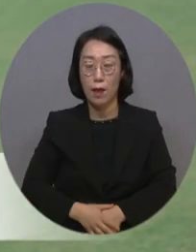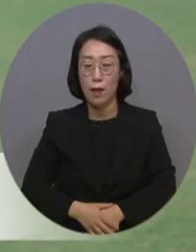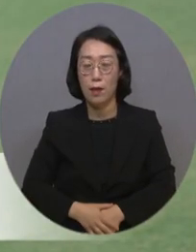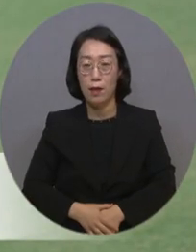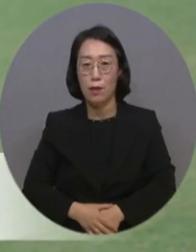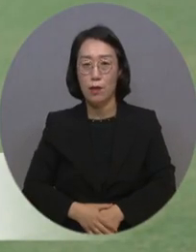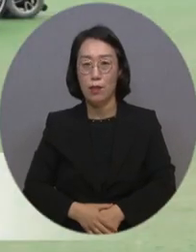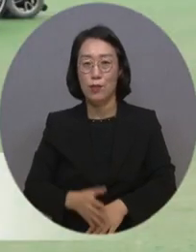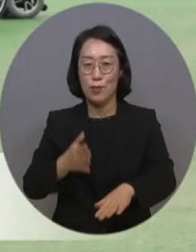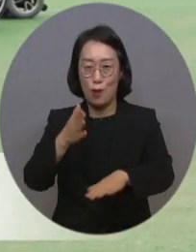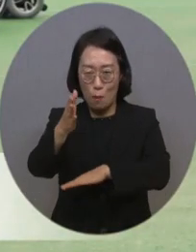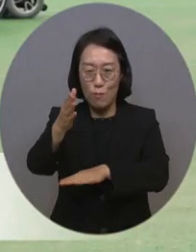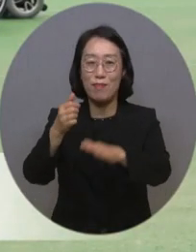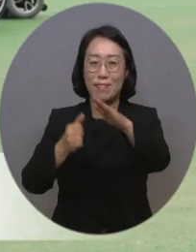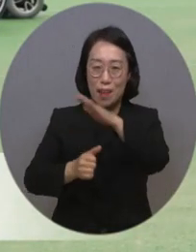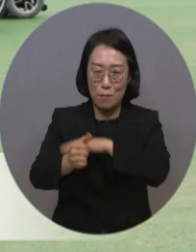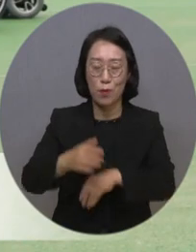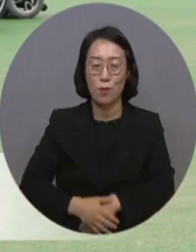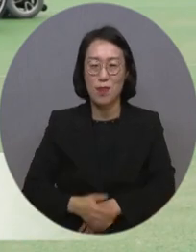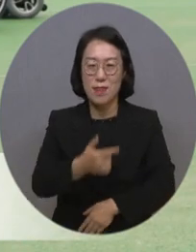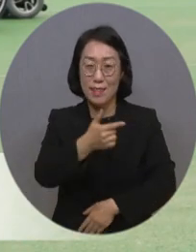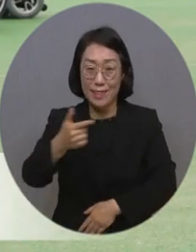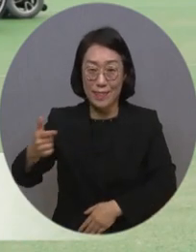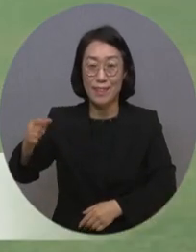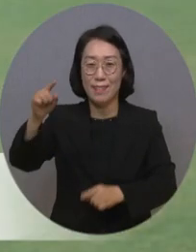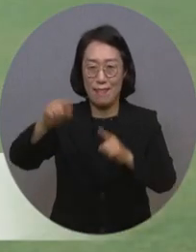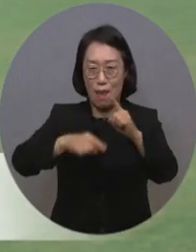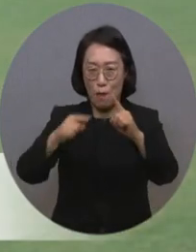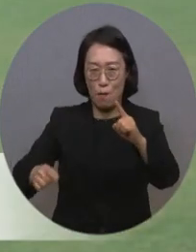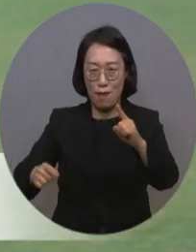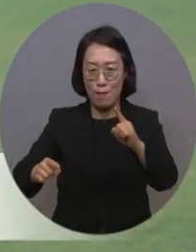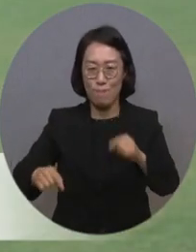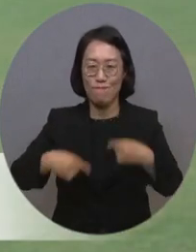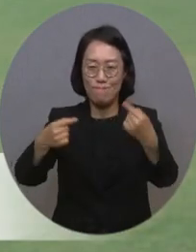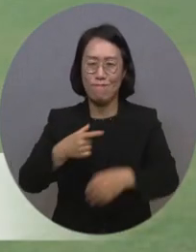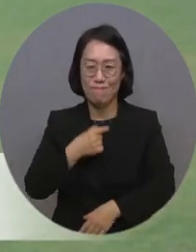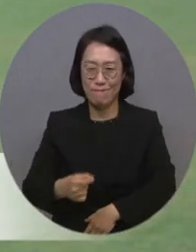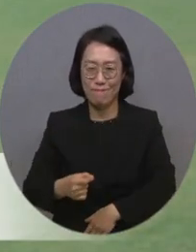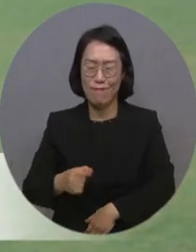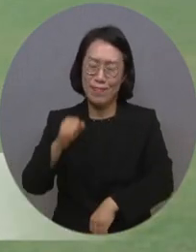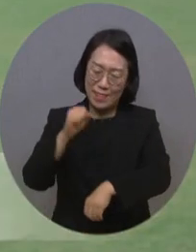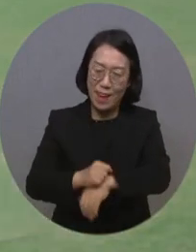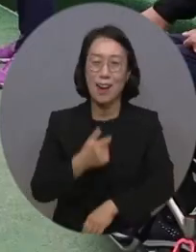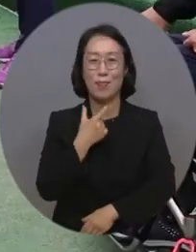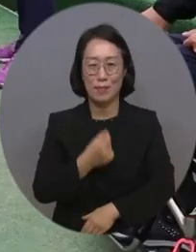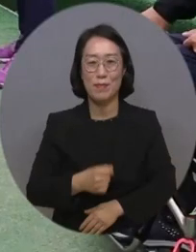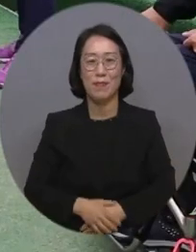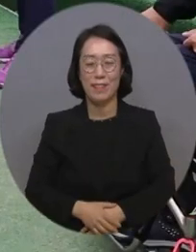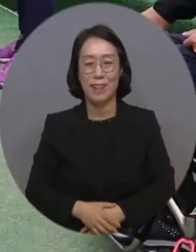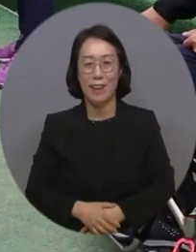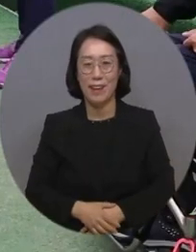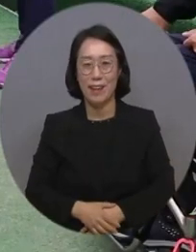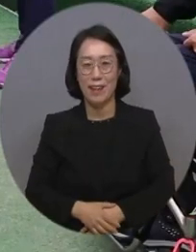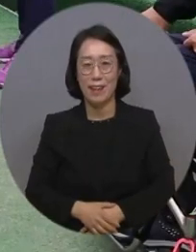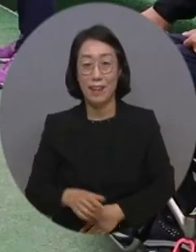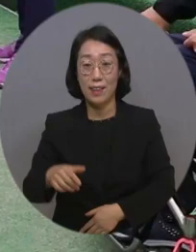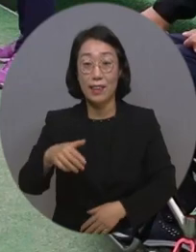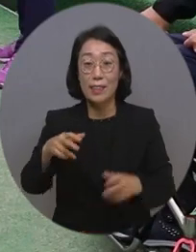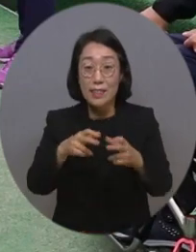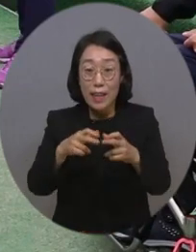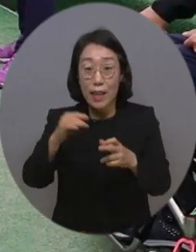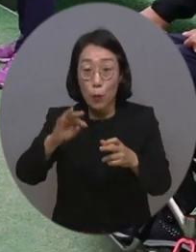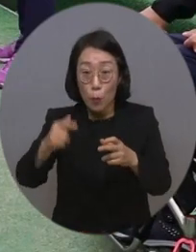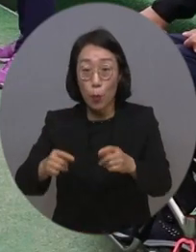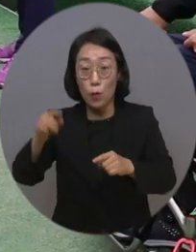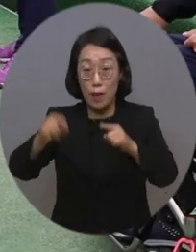전문 선수로서 정말 메이저 대회도 나가고 최고의 선수도 되고 싶고 그럽니다. 전남 동부권 장애인 롱볼